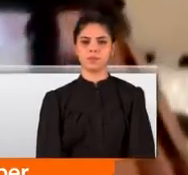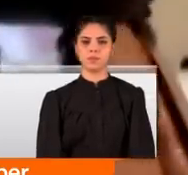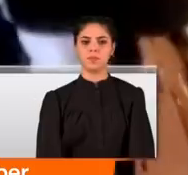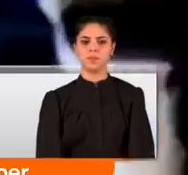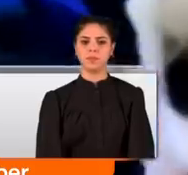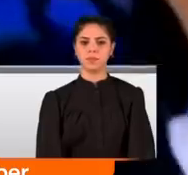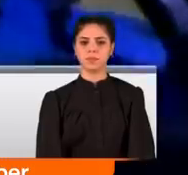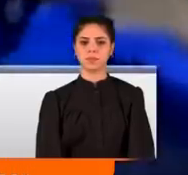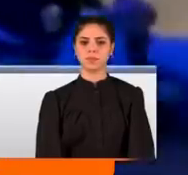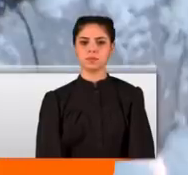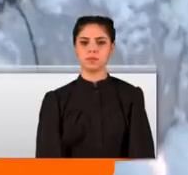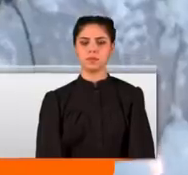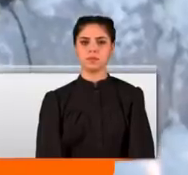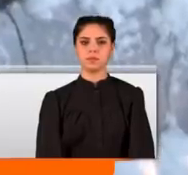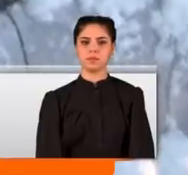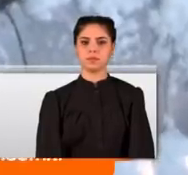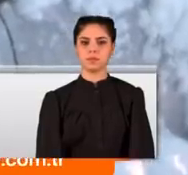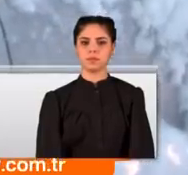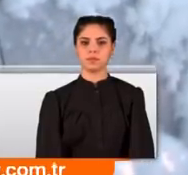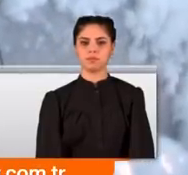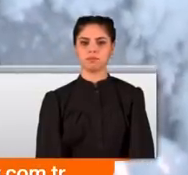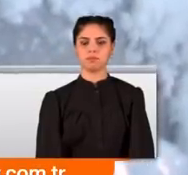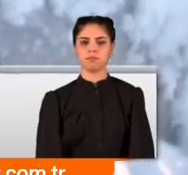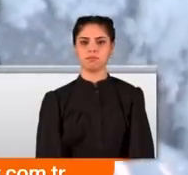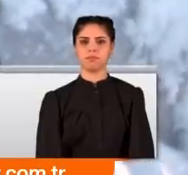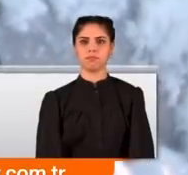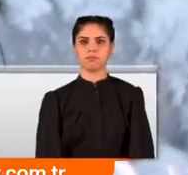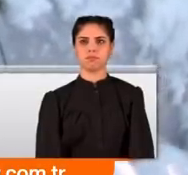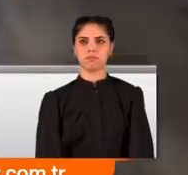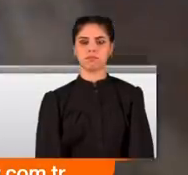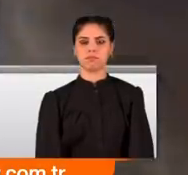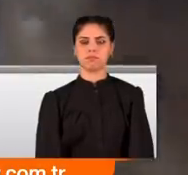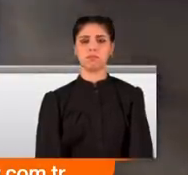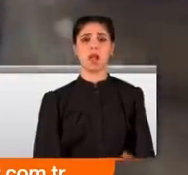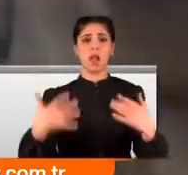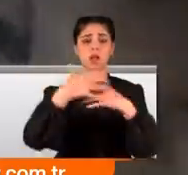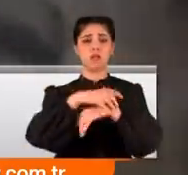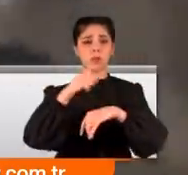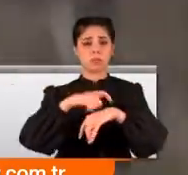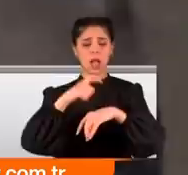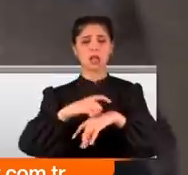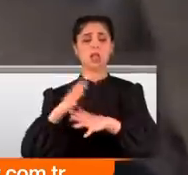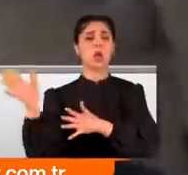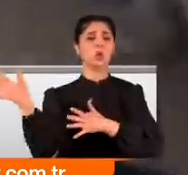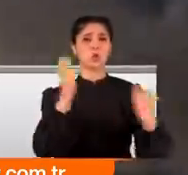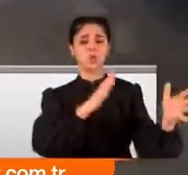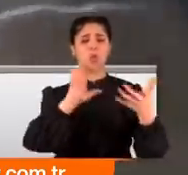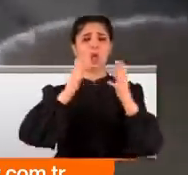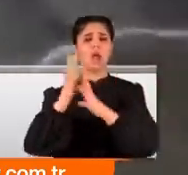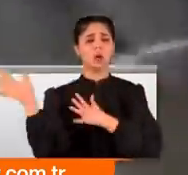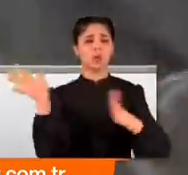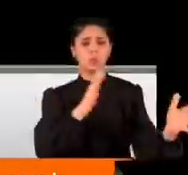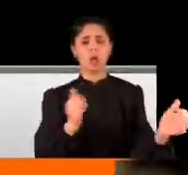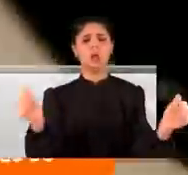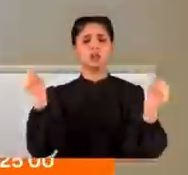saattir yoldasınız? Abi 8 saat oluyor. Böyle bir rezalet görülmedi. Hayatımda 25 seneden beri. Akşama doğru tipi arttı. Trafikte araçlar